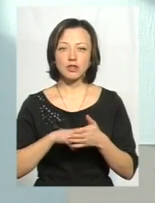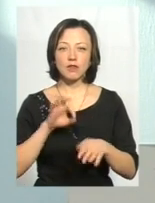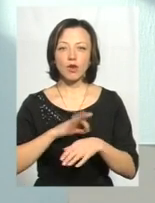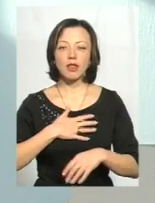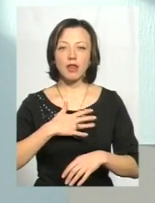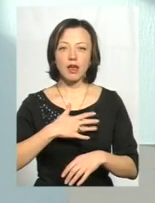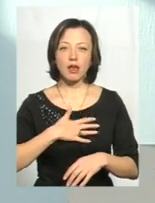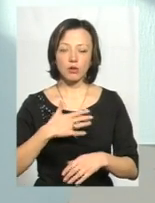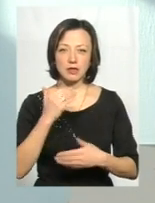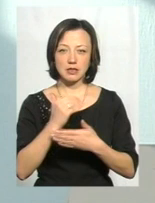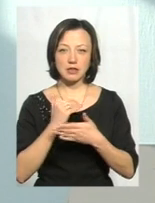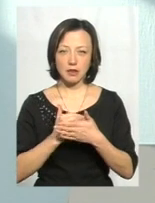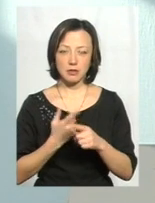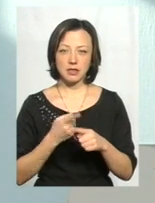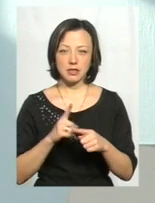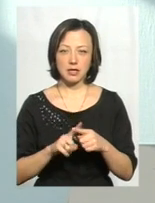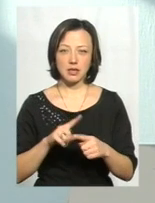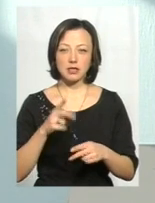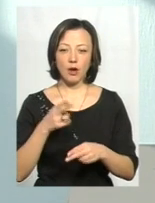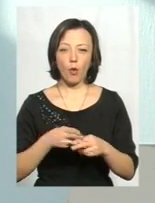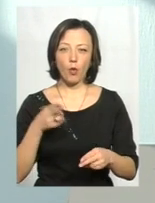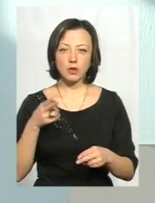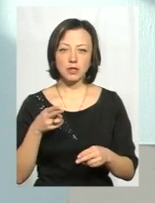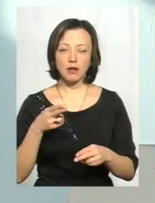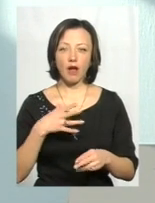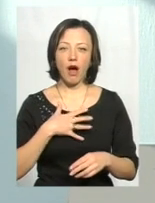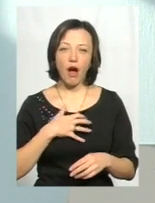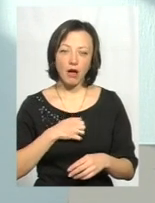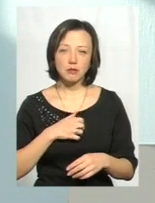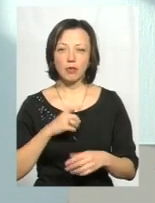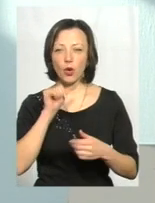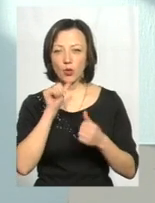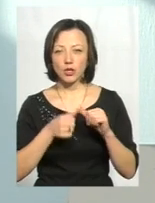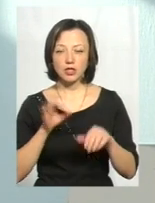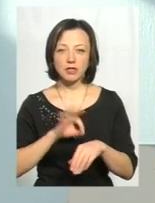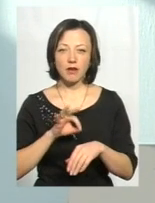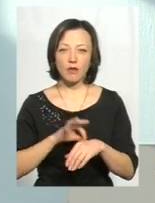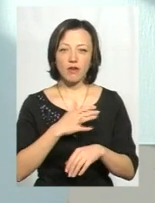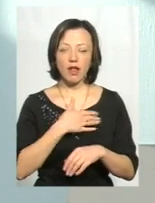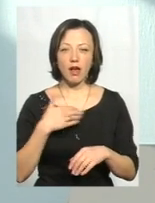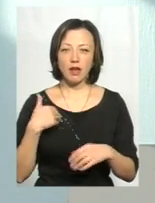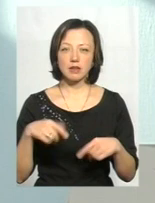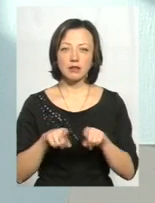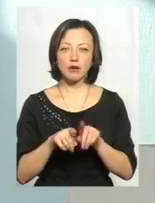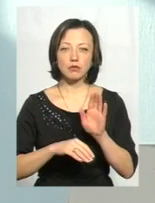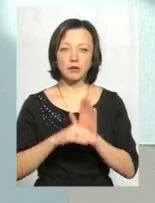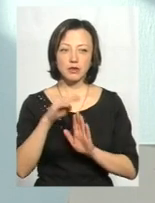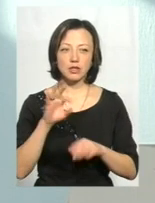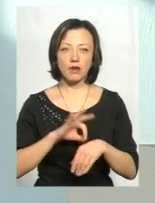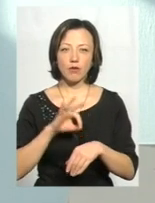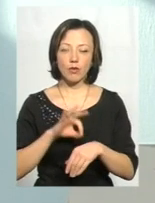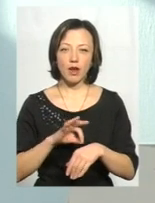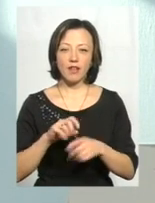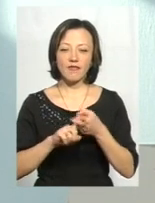дихальної системи. Тобто це йде загострення бронхіальної астми, хронічних захворювань легень. Також підвищується